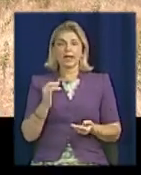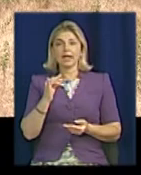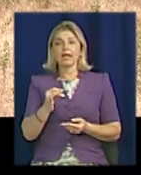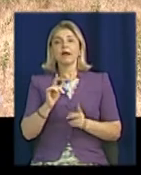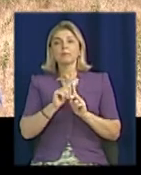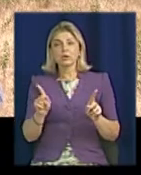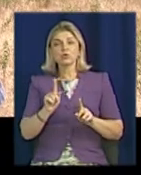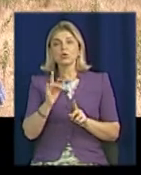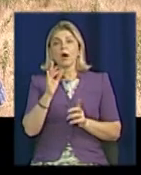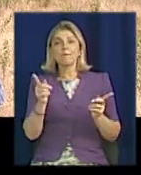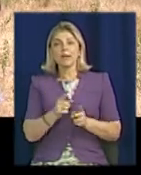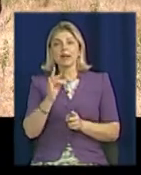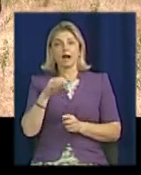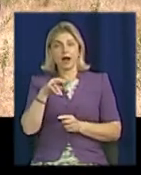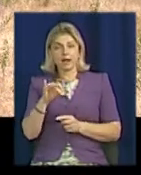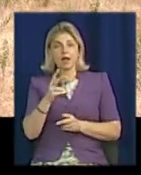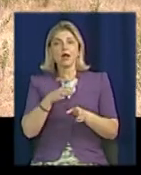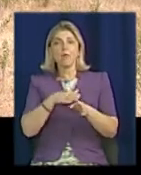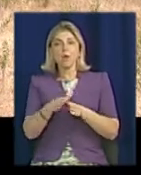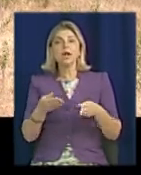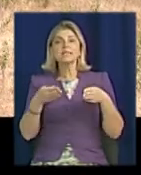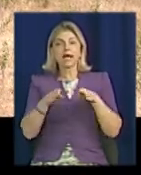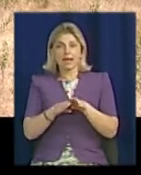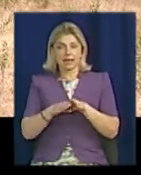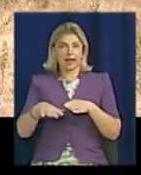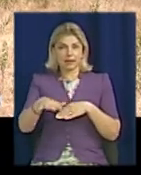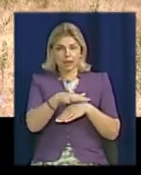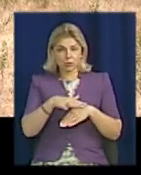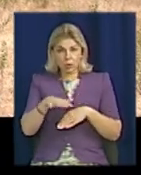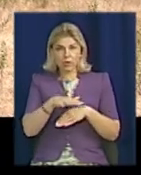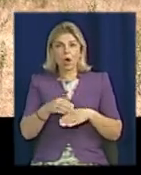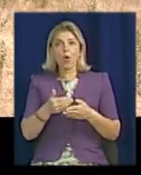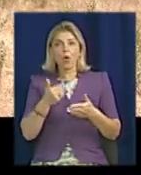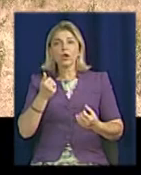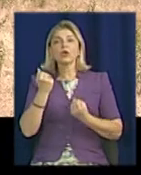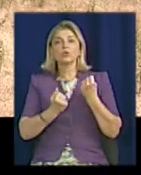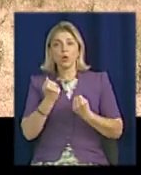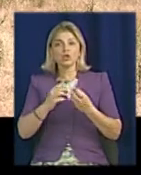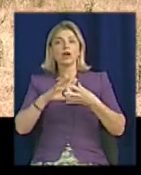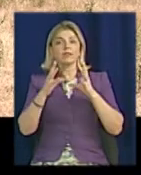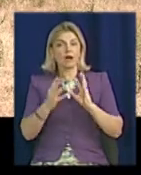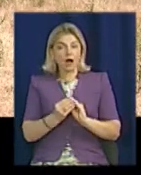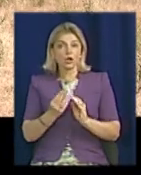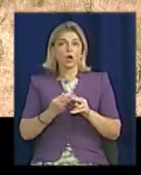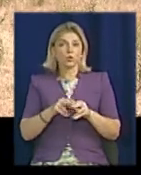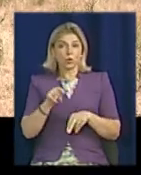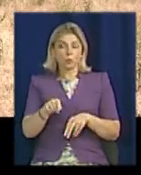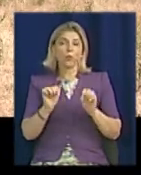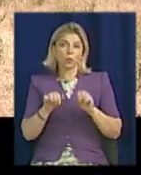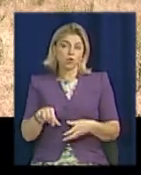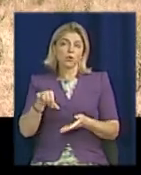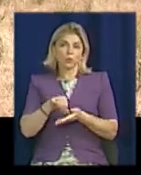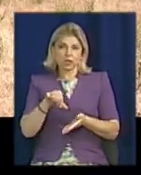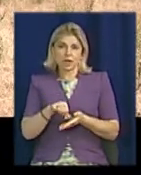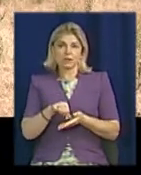нас відбувається на повністю закритій території від дорожнього руху загального, тому тут можуть брати